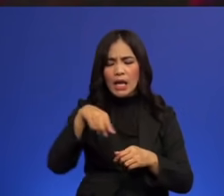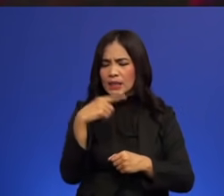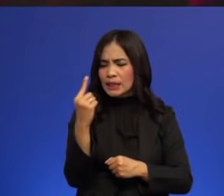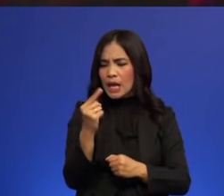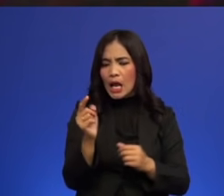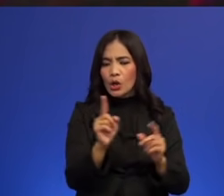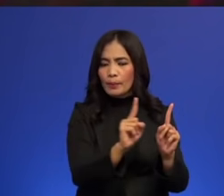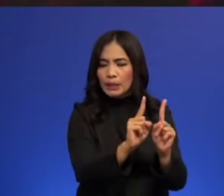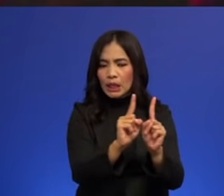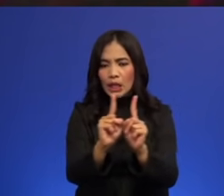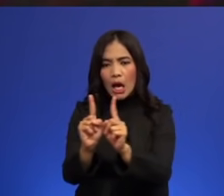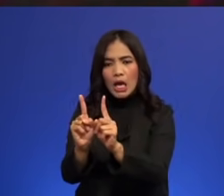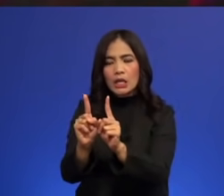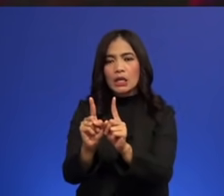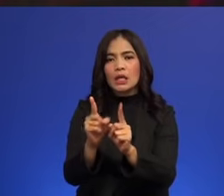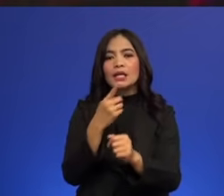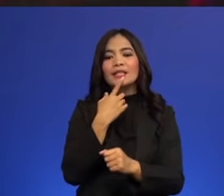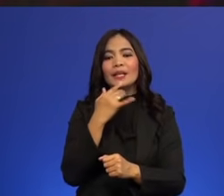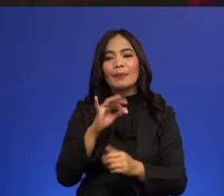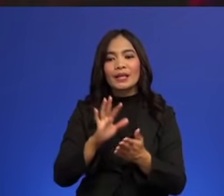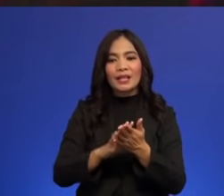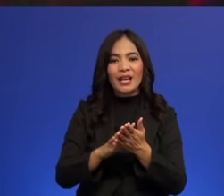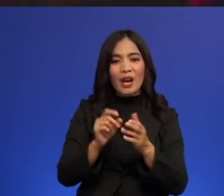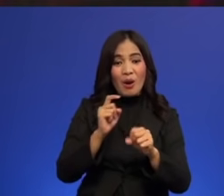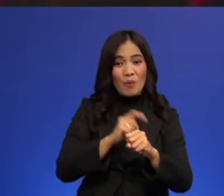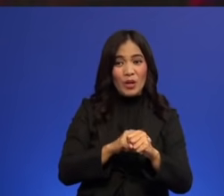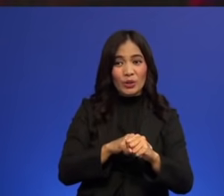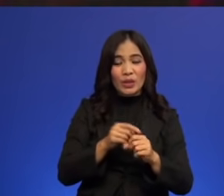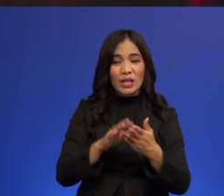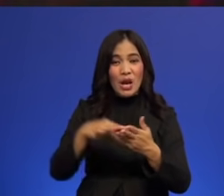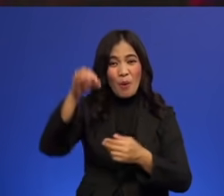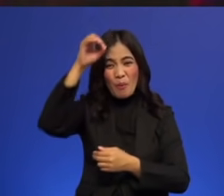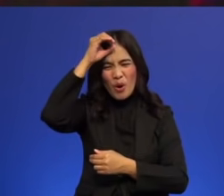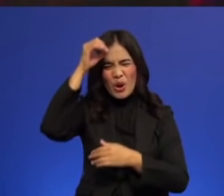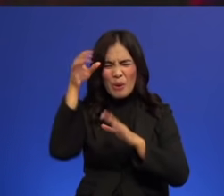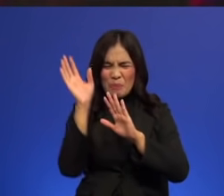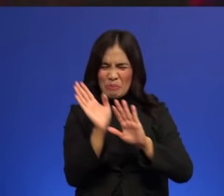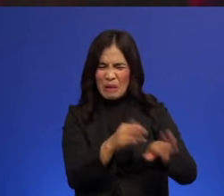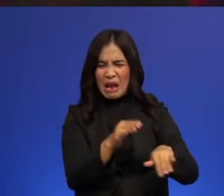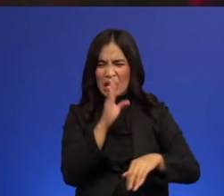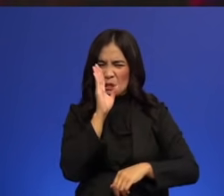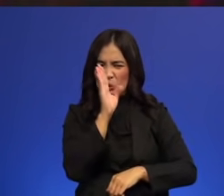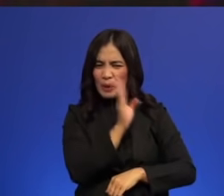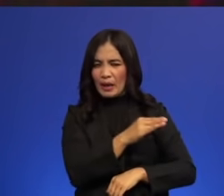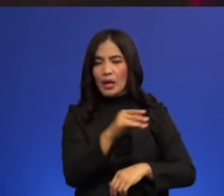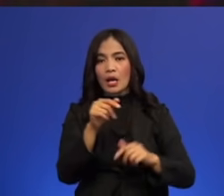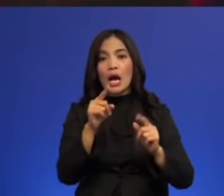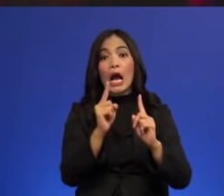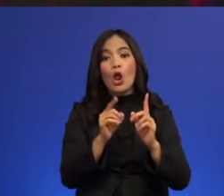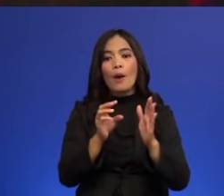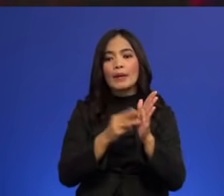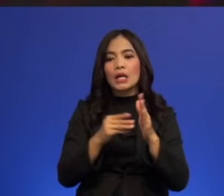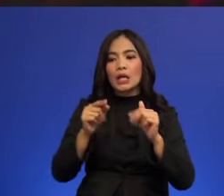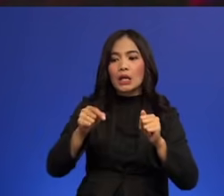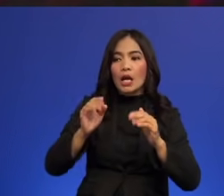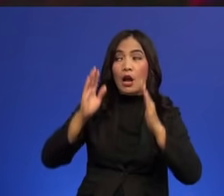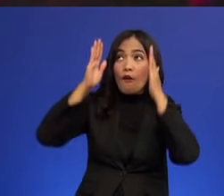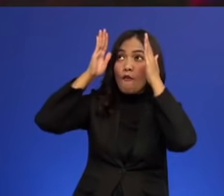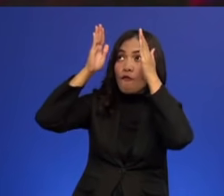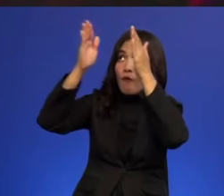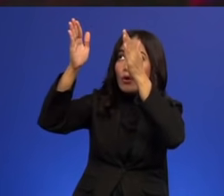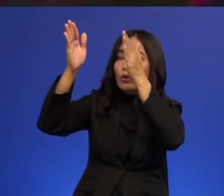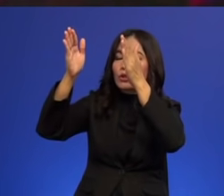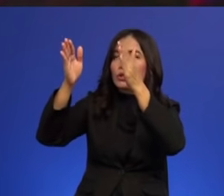Saudara seperti masa bodoh dengan keadaan hari ini. Ya, lalu kita mengarahkan diri